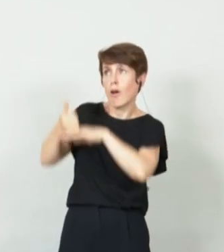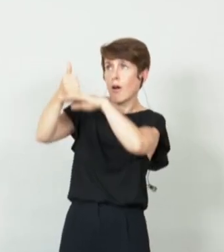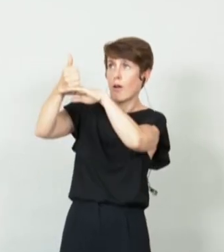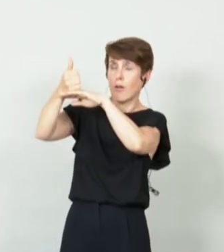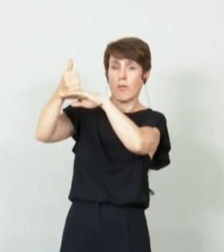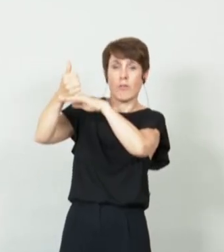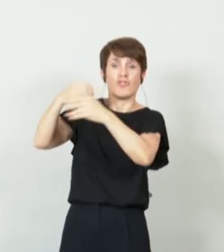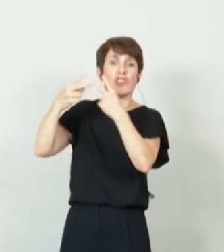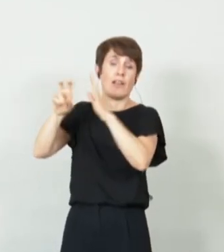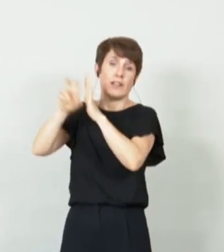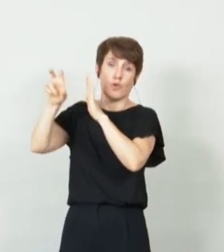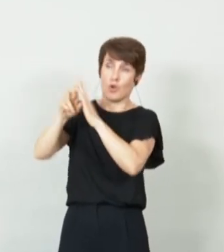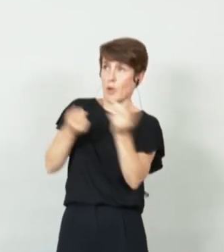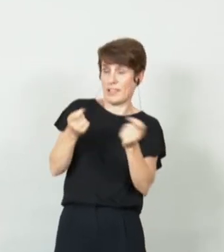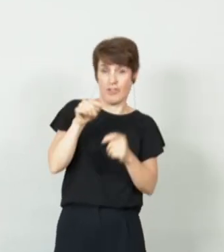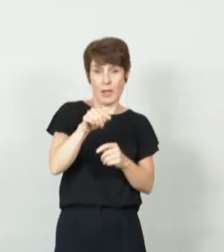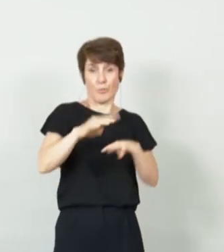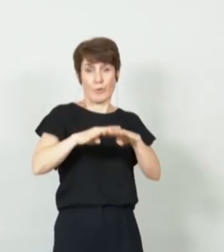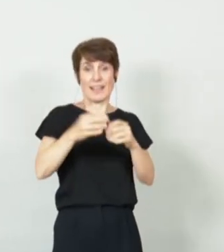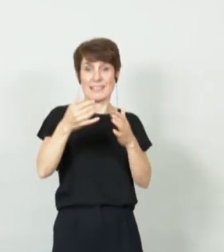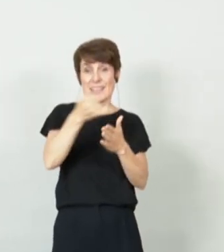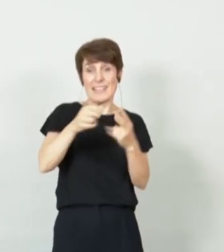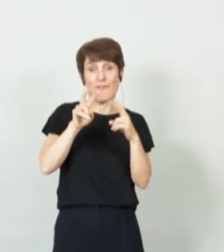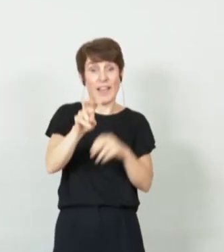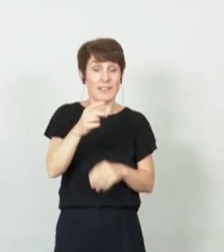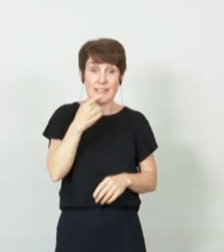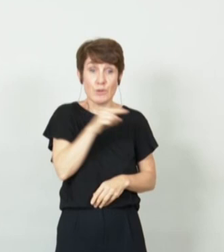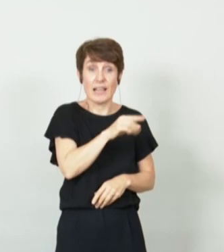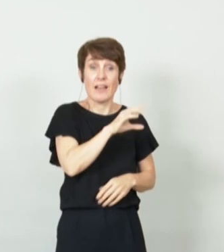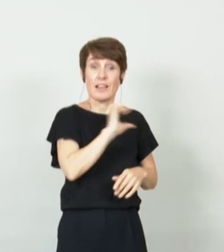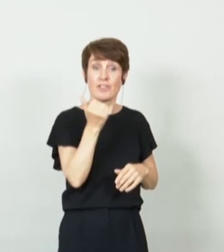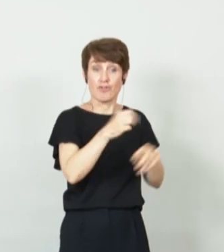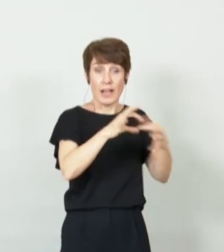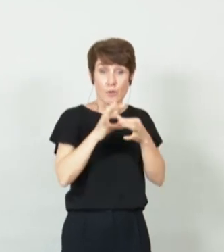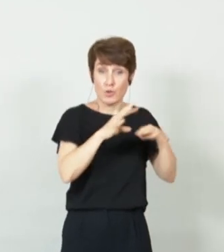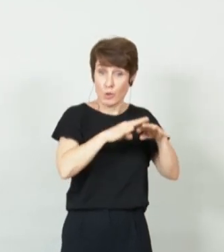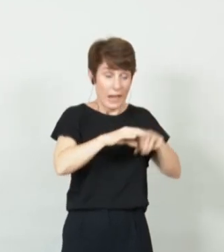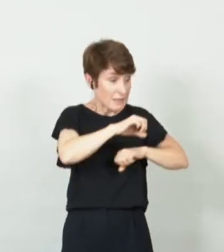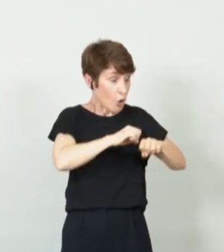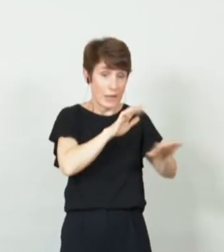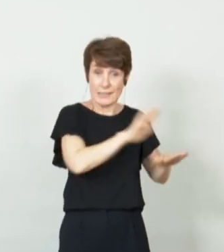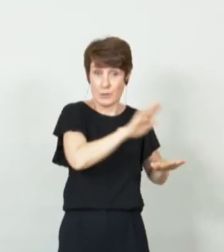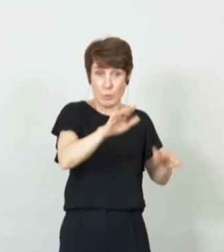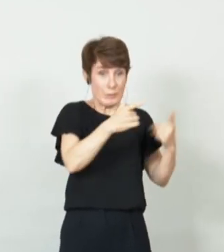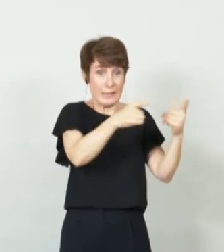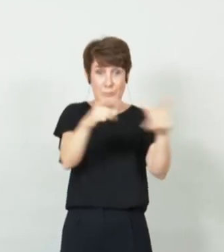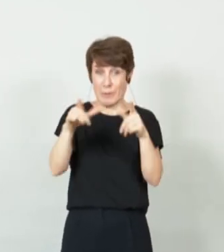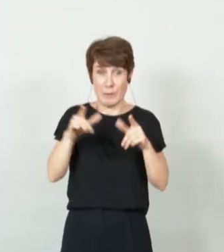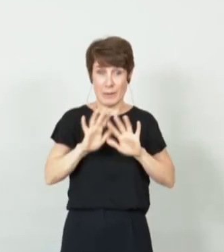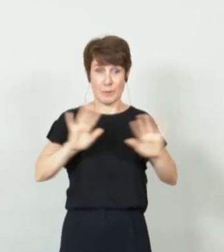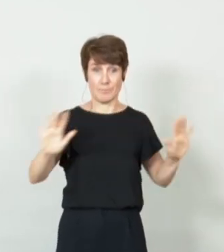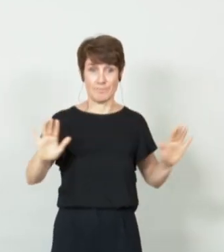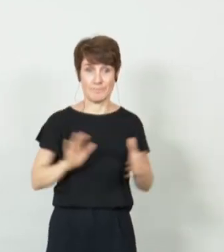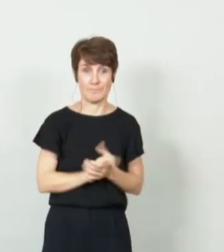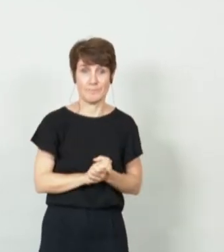de l'île Verte on le voit les unions de quartier sont libres de s'organiser comme elles le souhaitent et d'assurer le niveau de coordination qui leur convient